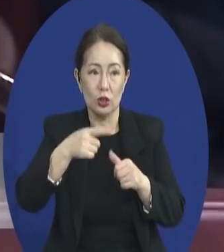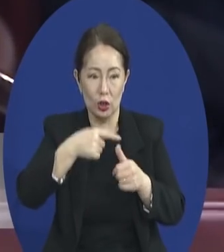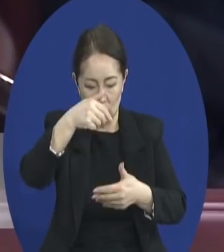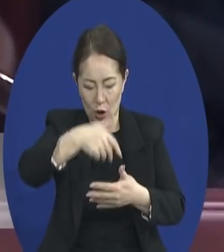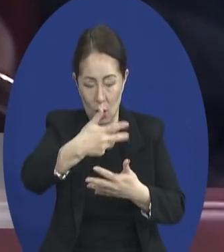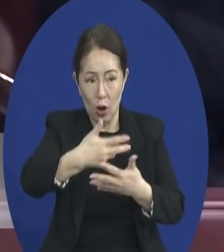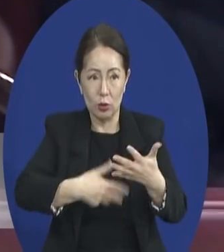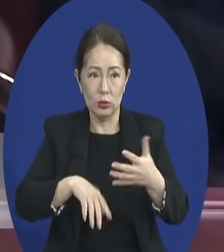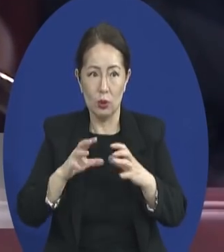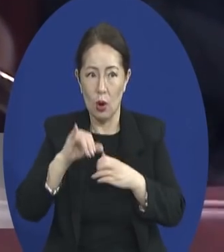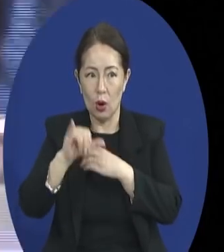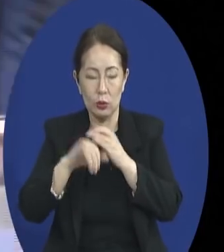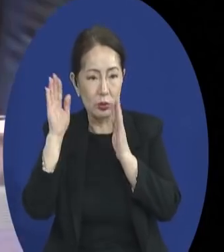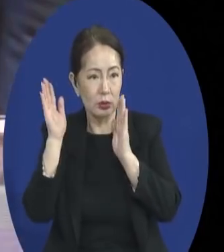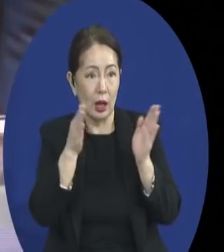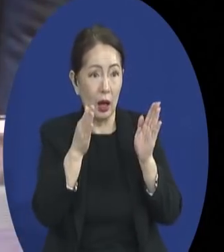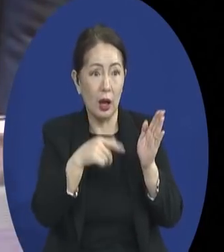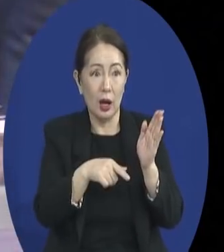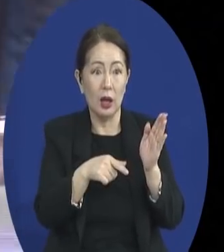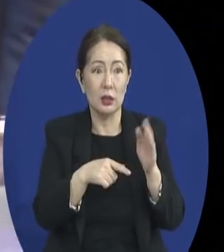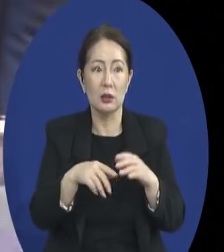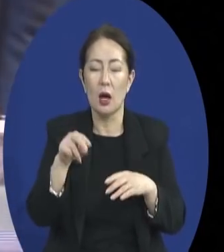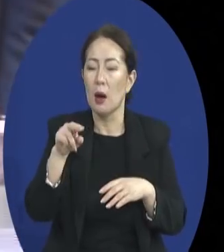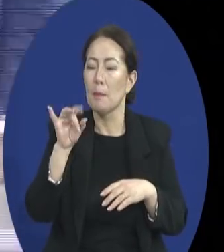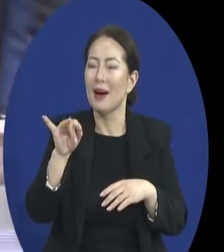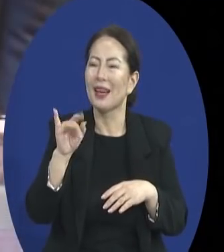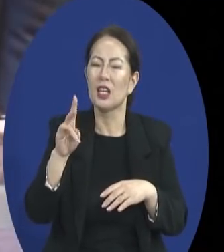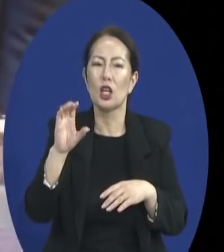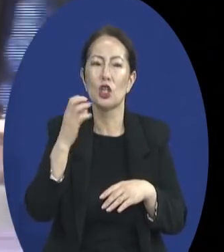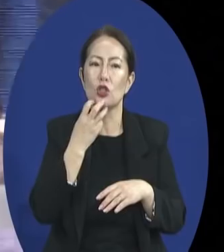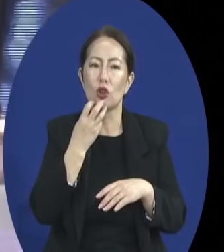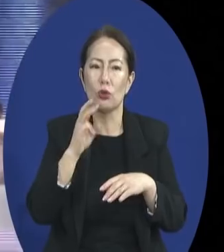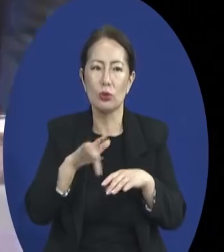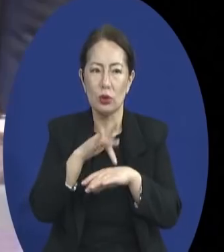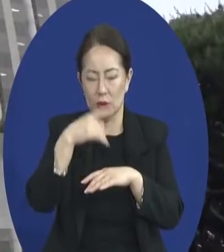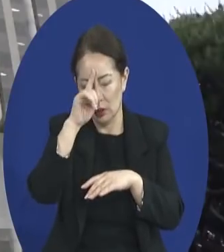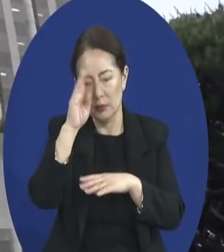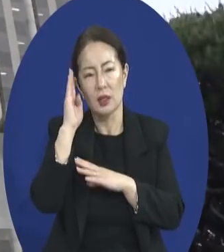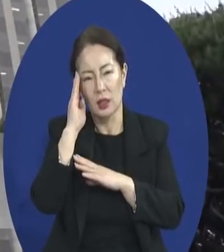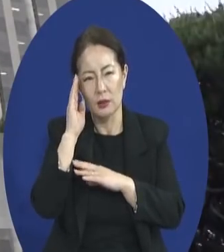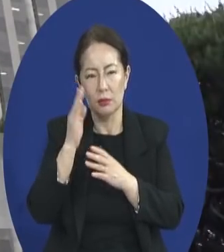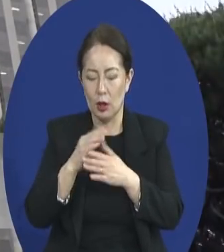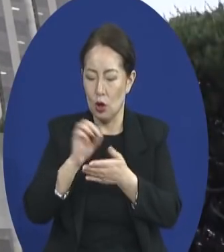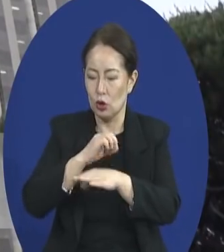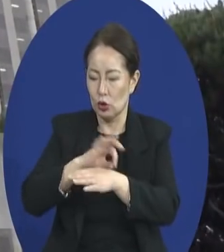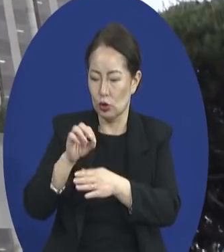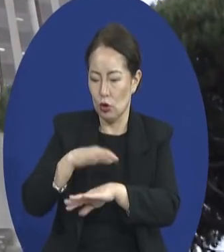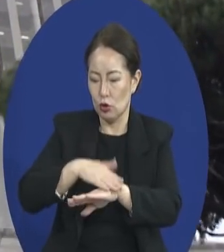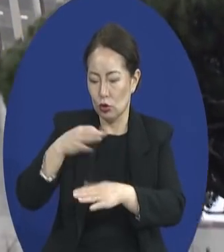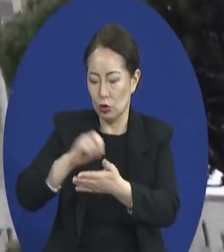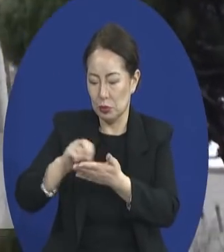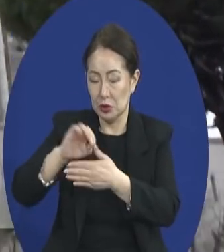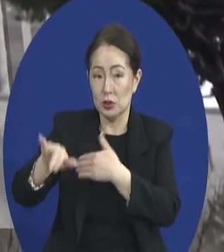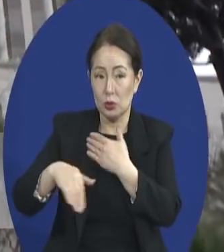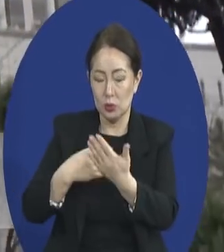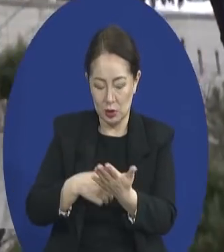олон улсын анхаарлыг зүй ёсоор татаж байсан юм. Пакин Хэг Сөүл хотын нэмэлтийг хэвдэн эмчилүүлж байхдаа өршөөлийн бичгийг хүлээн авсан байна.